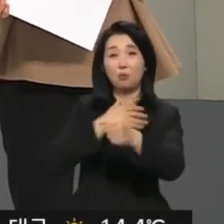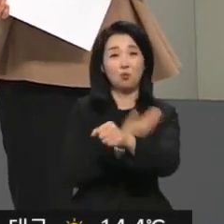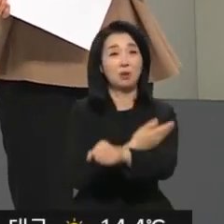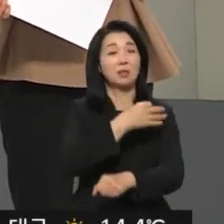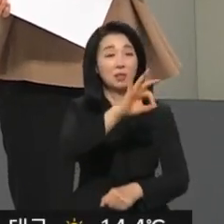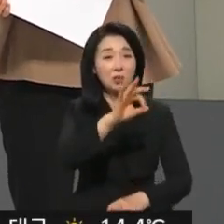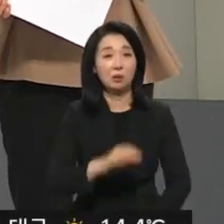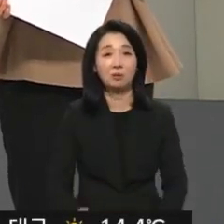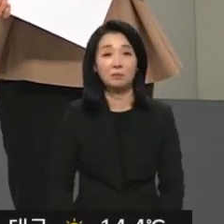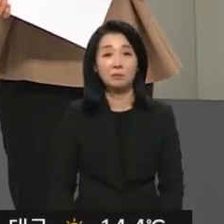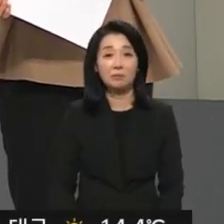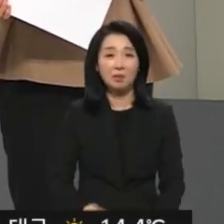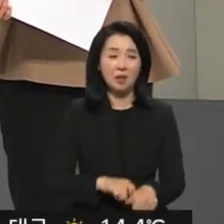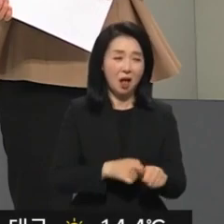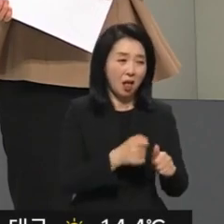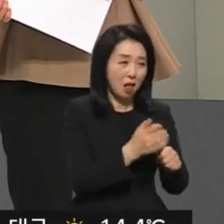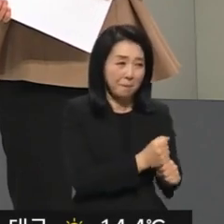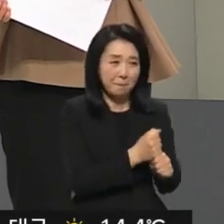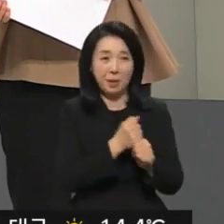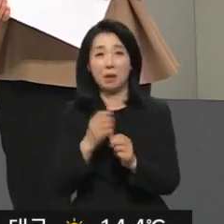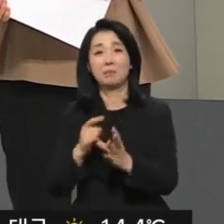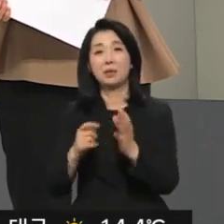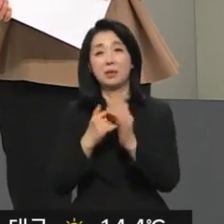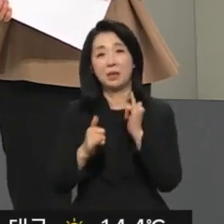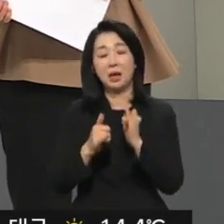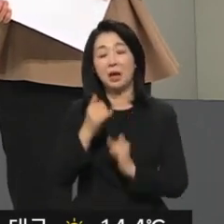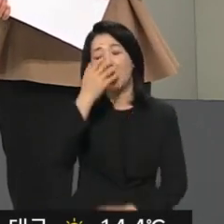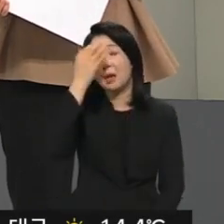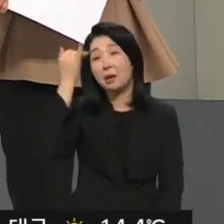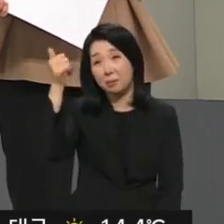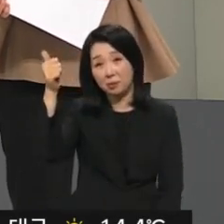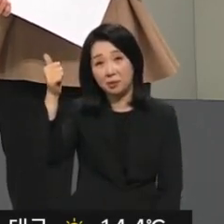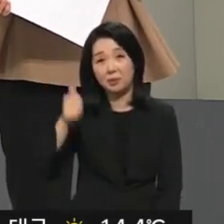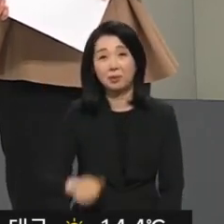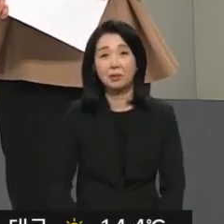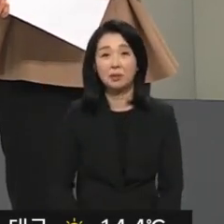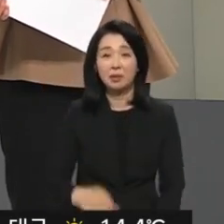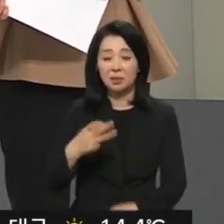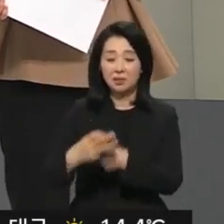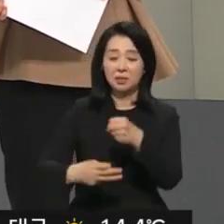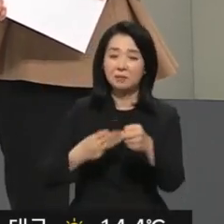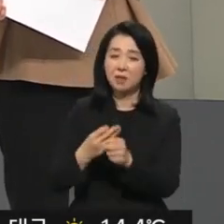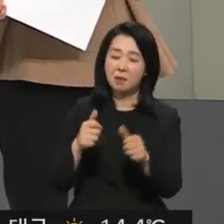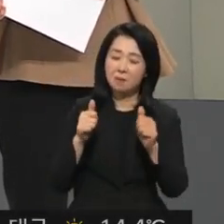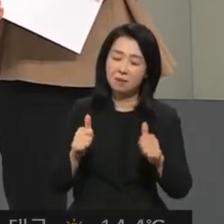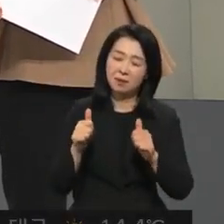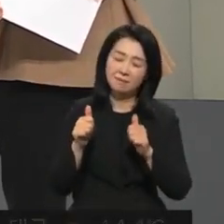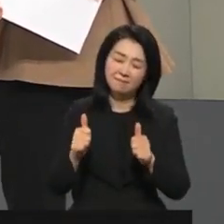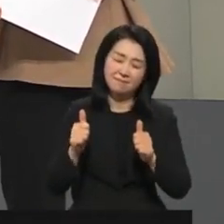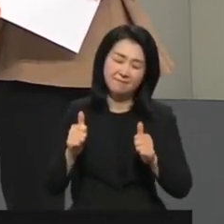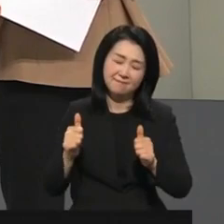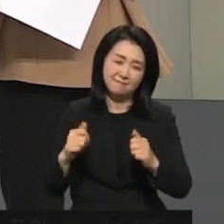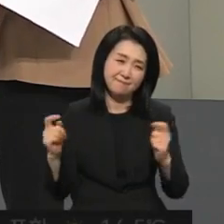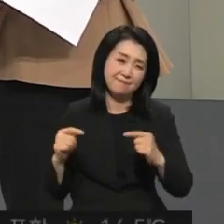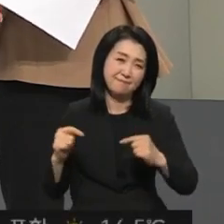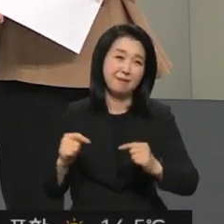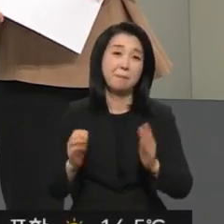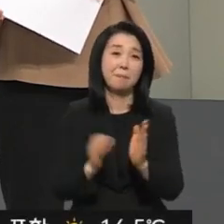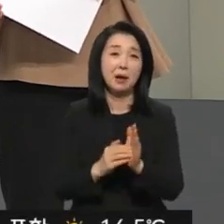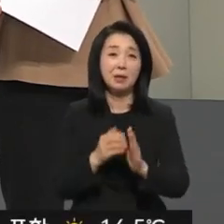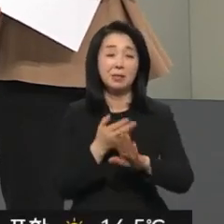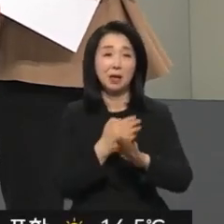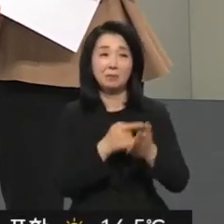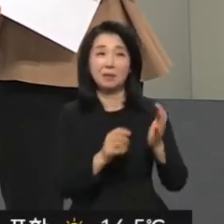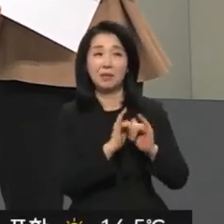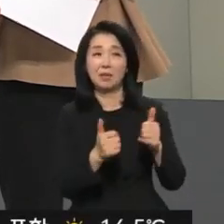바로 강제전용 피해자 이춘식 할아버지의 얘기입니다 13년에 법정다툼 동안 다른 피해자들은 세상을